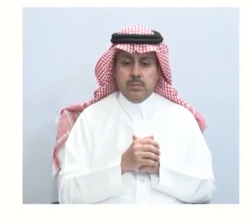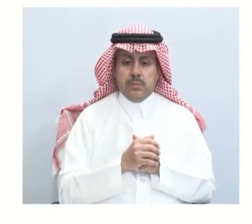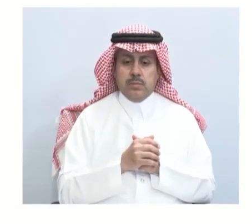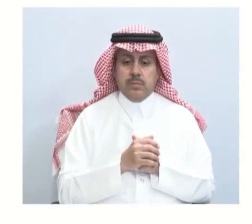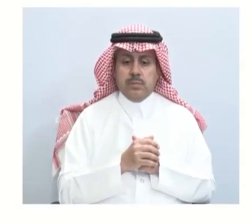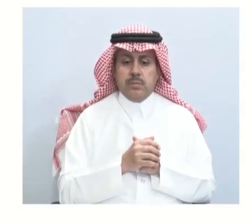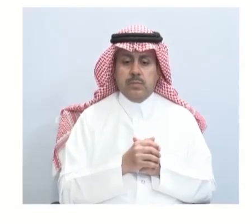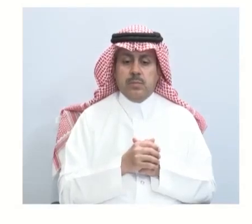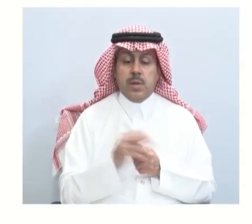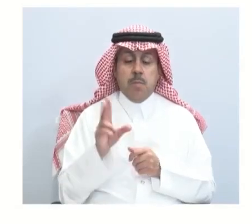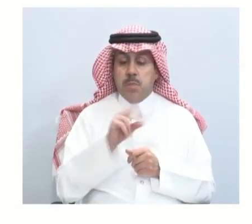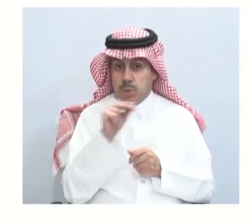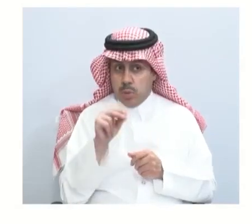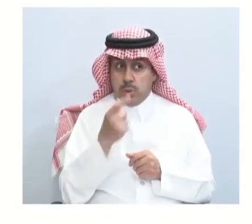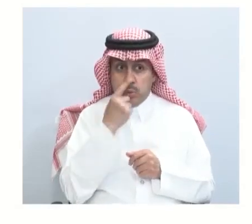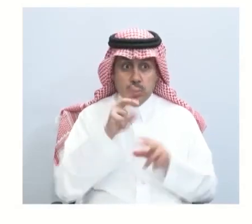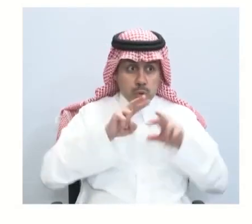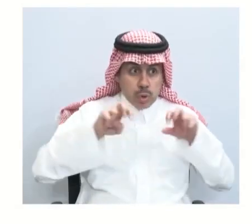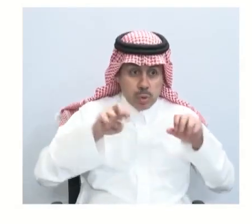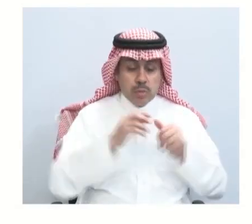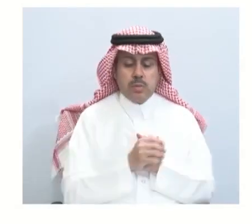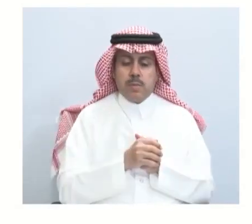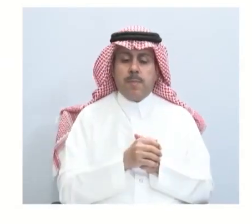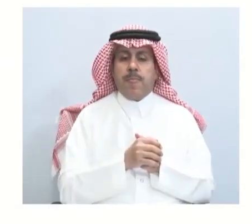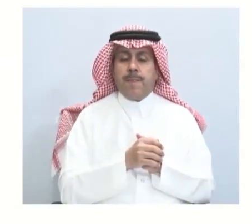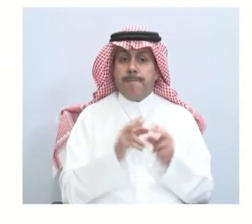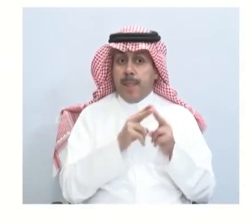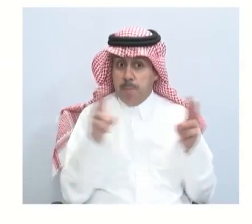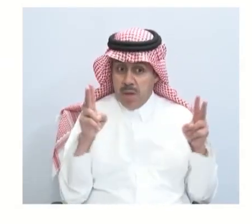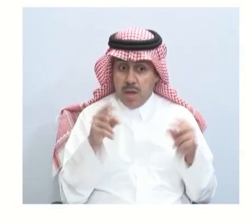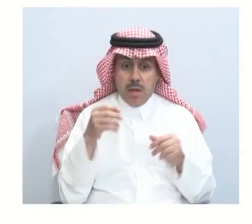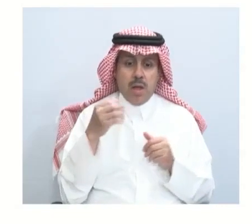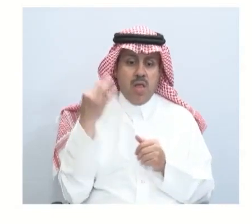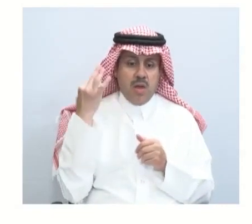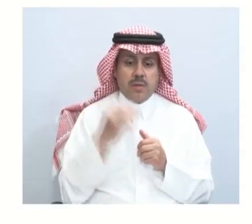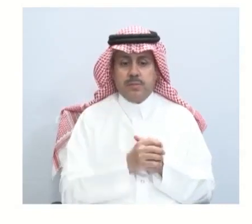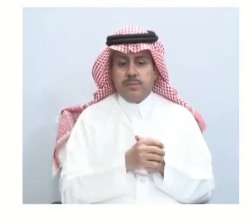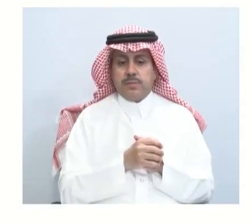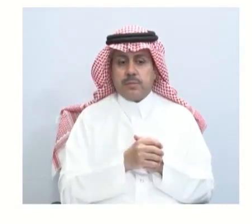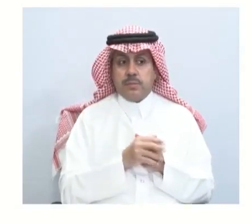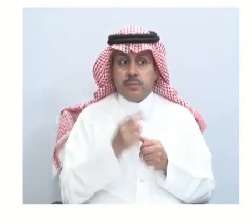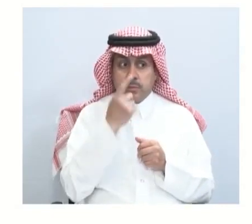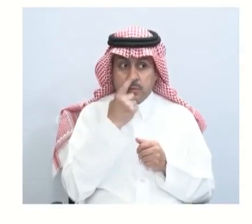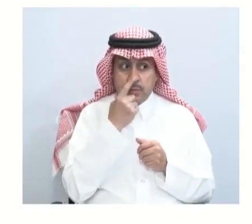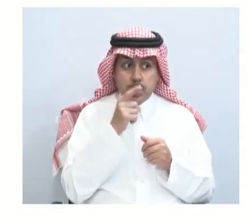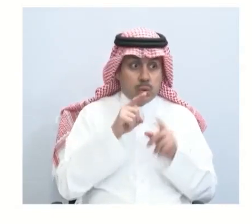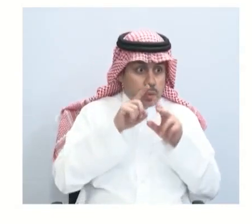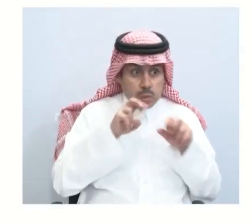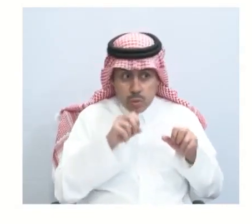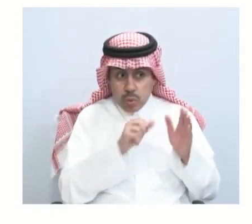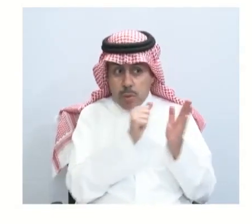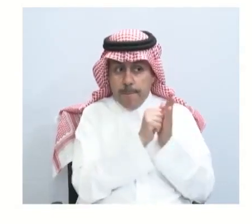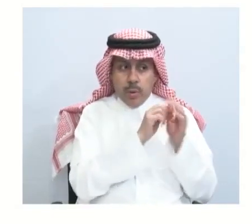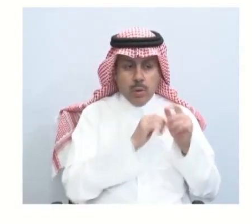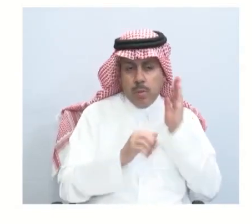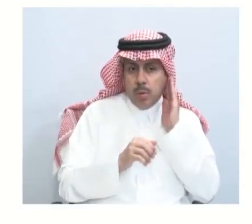الاخرين من صور التجسس ذكرنا ثلاث صور التجسس قلنا تجس على البيوت بالاستماع من وراء